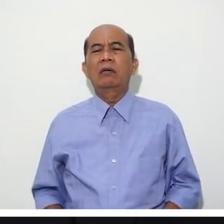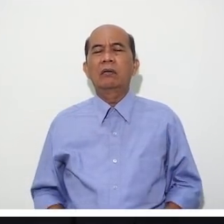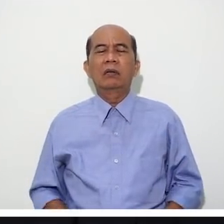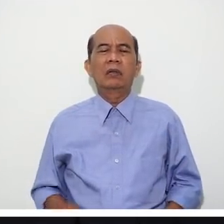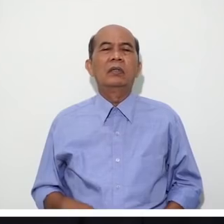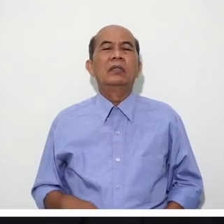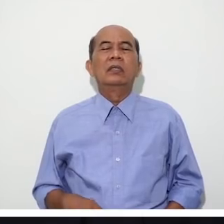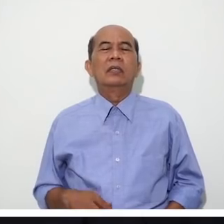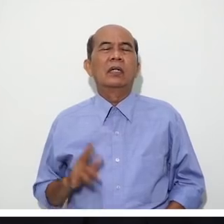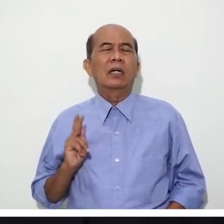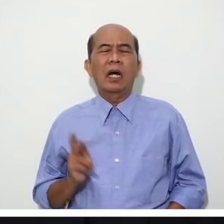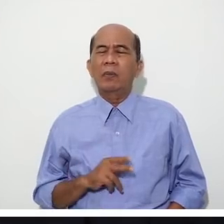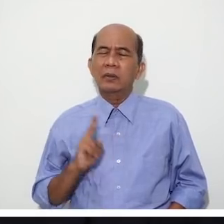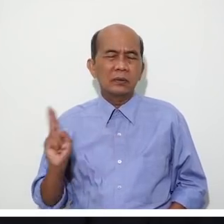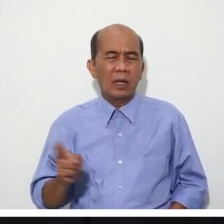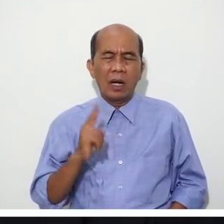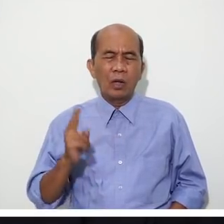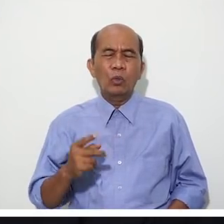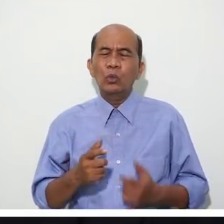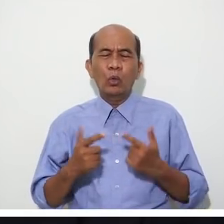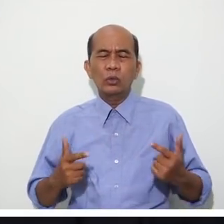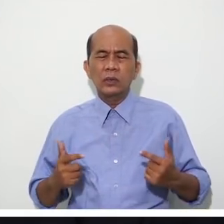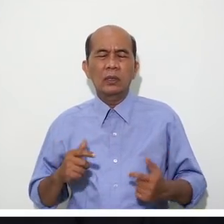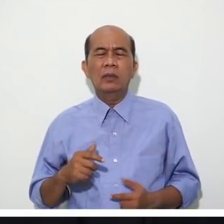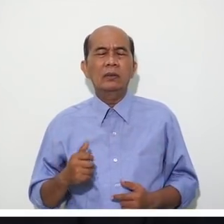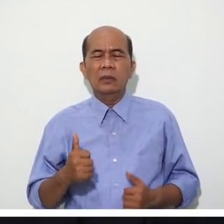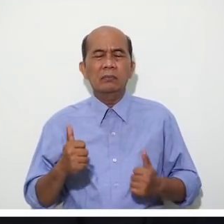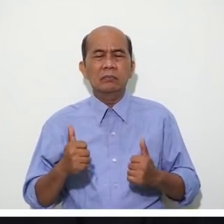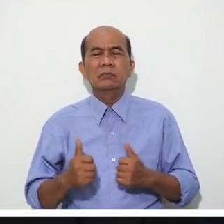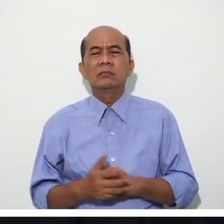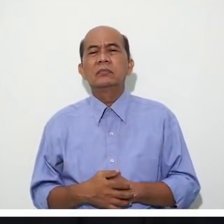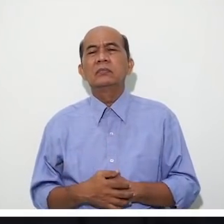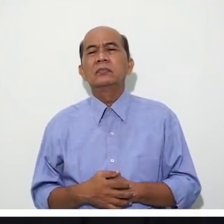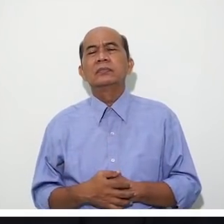dan kami sering melakukan dosa favorit kami.